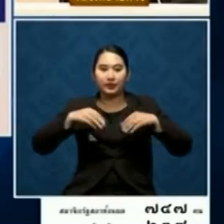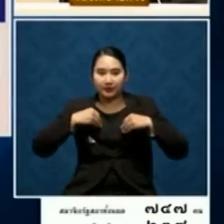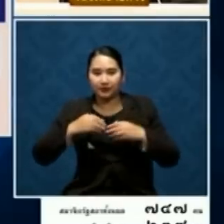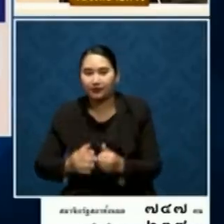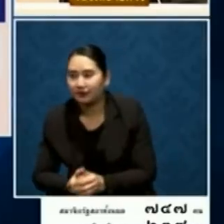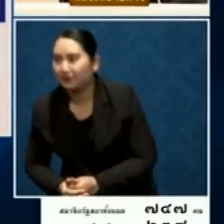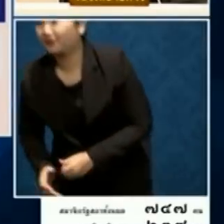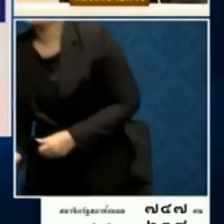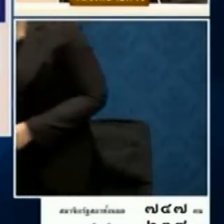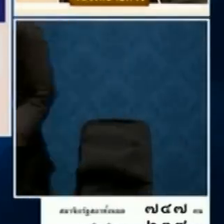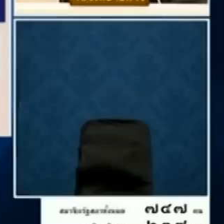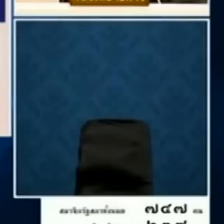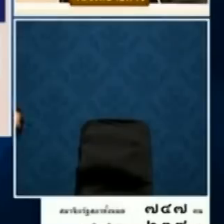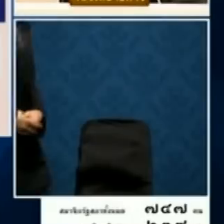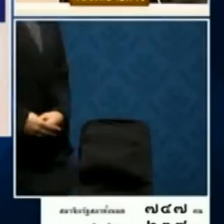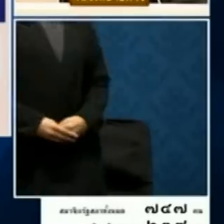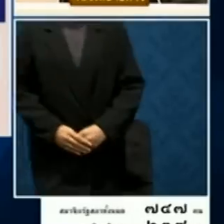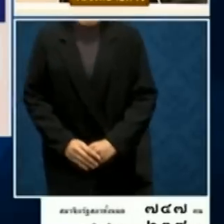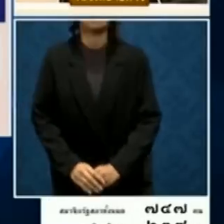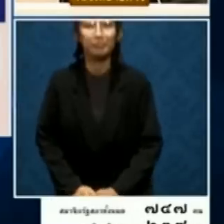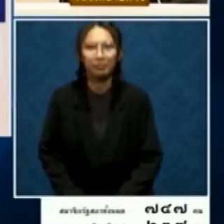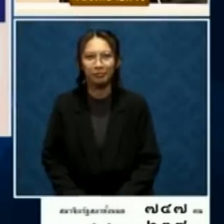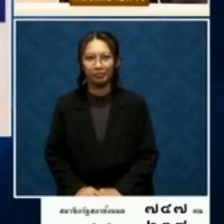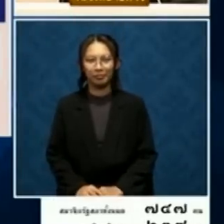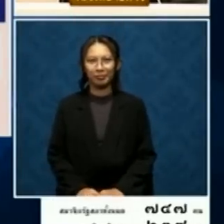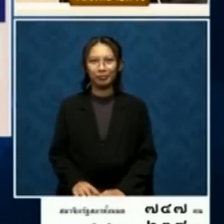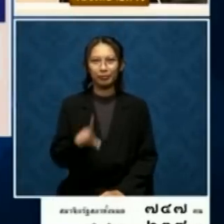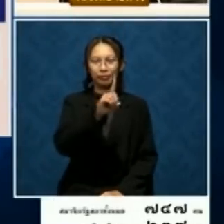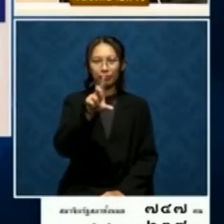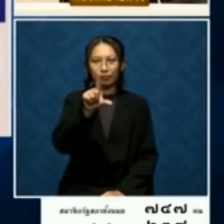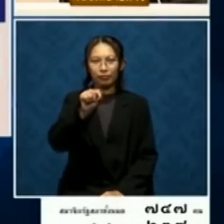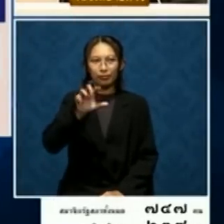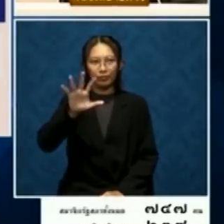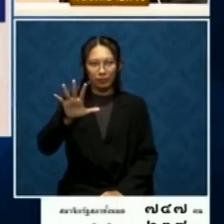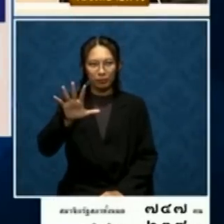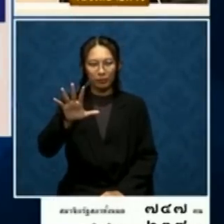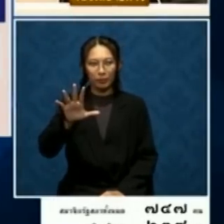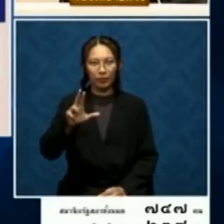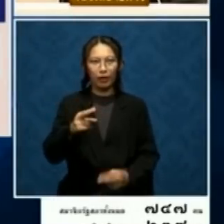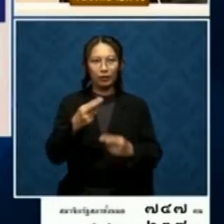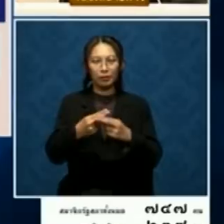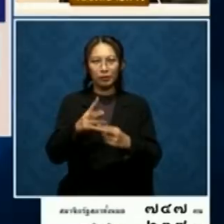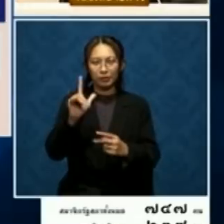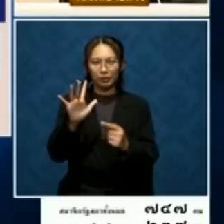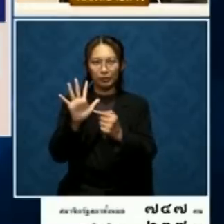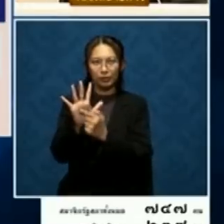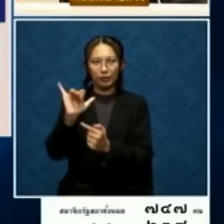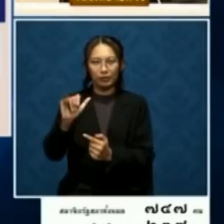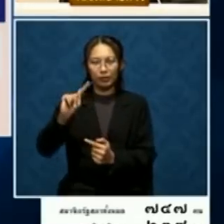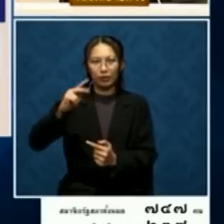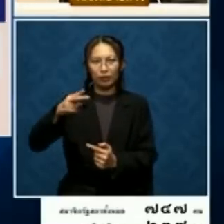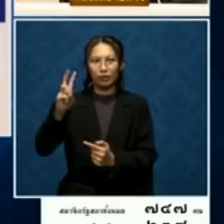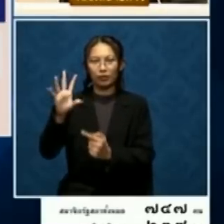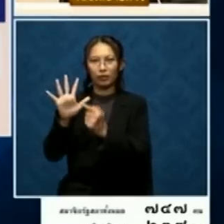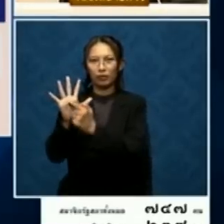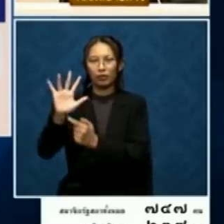แล้ว48คนสวอีก22คนนะคะรวมมาเป็นตอนนี้ขยับขึ้นมาเป็น71แล้วนะคะได้ไป71ละแล้วก็เ